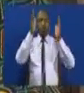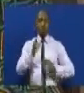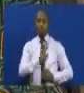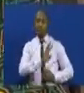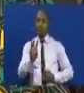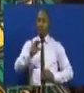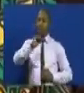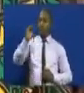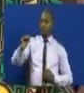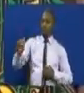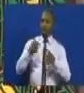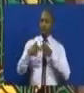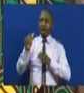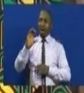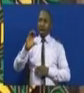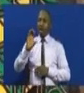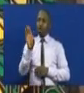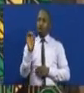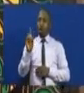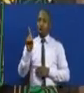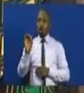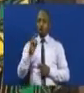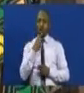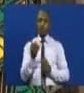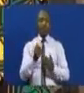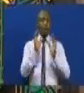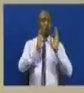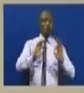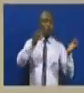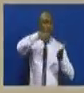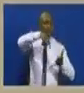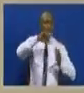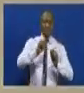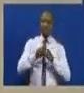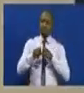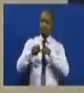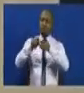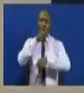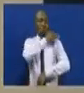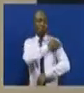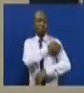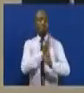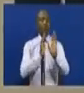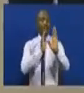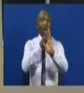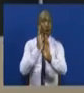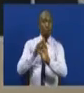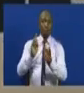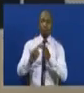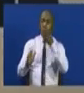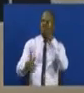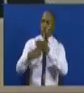Chonjo ametaka ubora wa kituo hicho uendane na huduma kwa walengwa. Ujenzi wa jengo hilo umegharimu zaidi ya shilingi